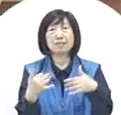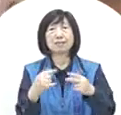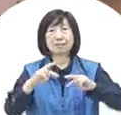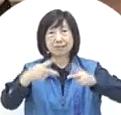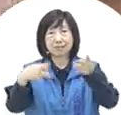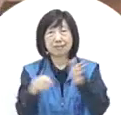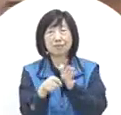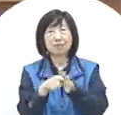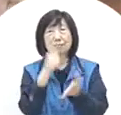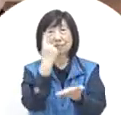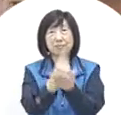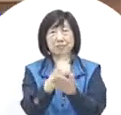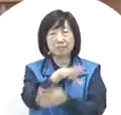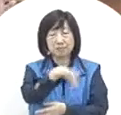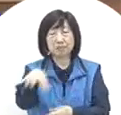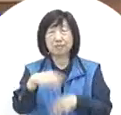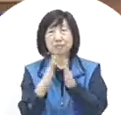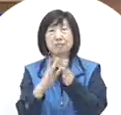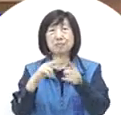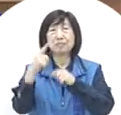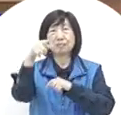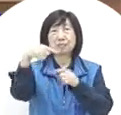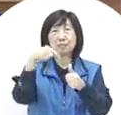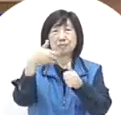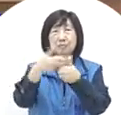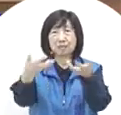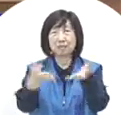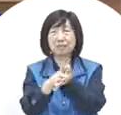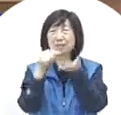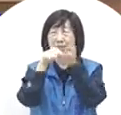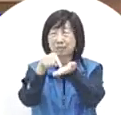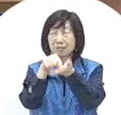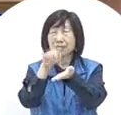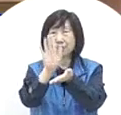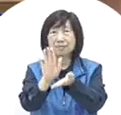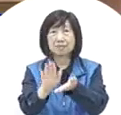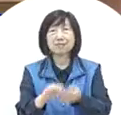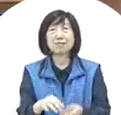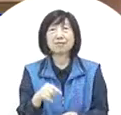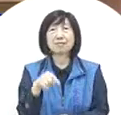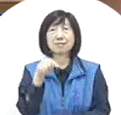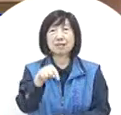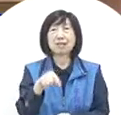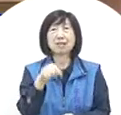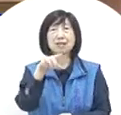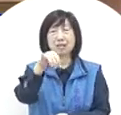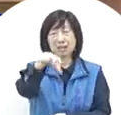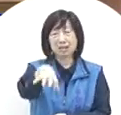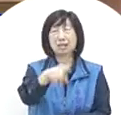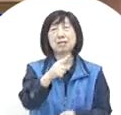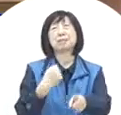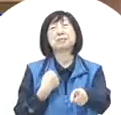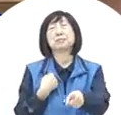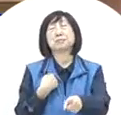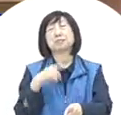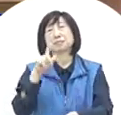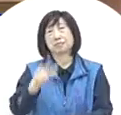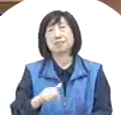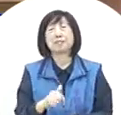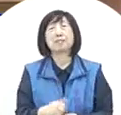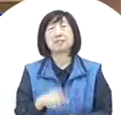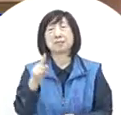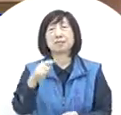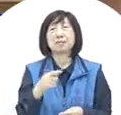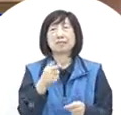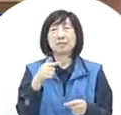各县市都为这个问题都跟教育部争取很多。 局长，我跟你讲哦，这个地方你很清楚它的特性， 对， 你也很清楚它的